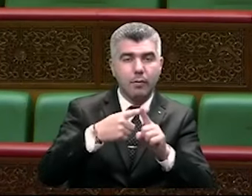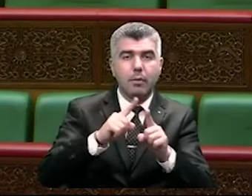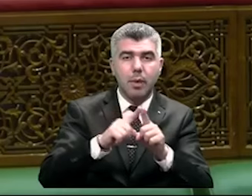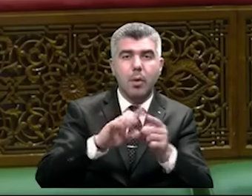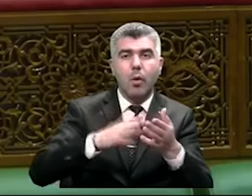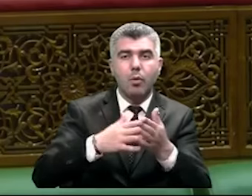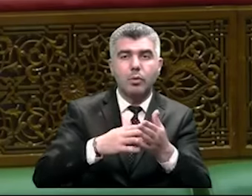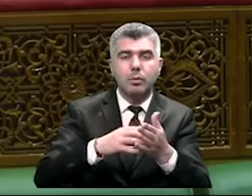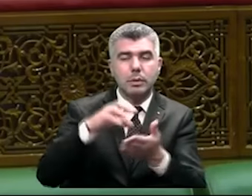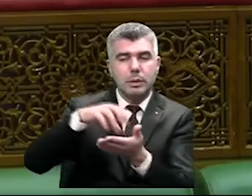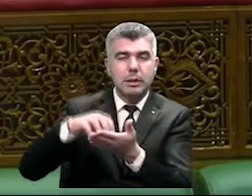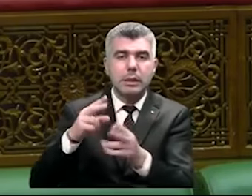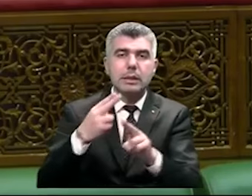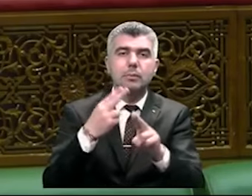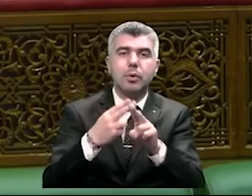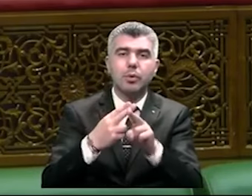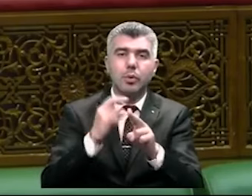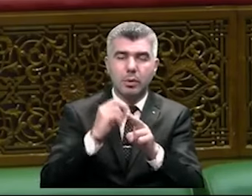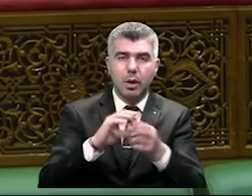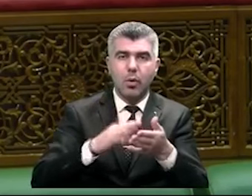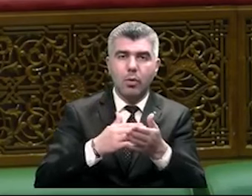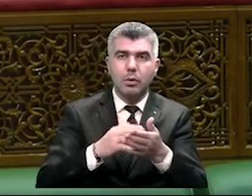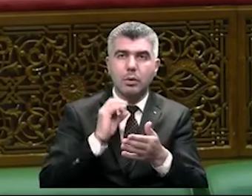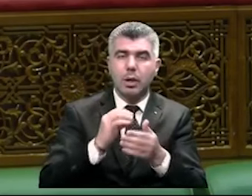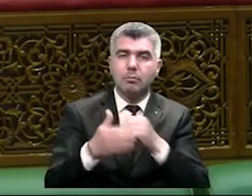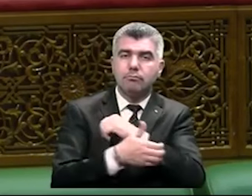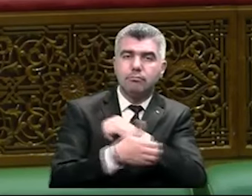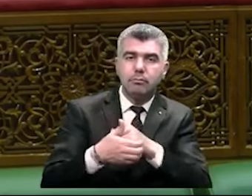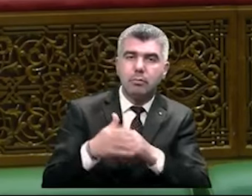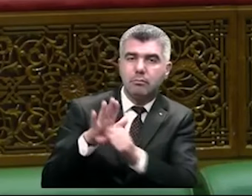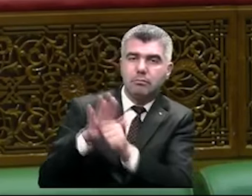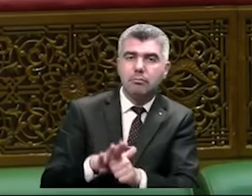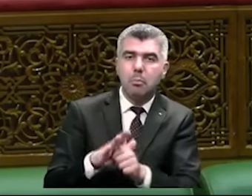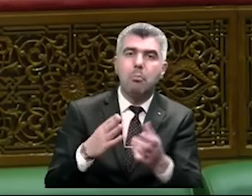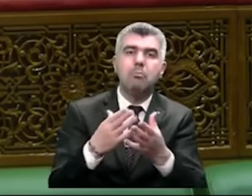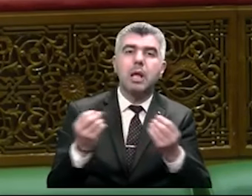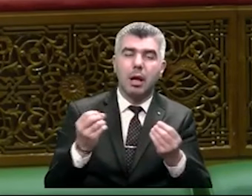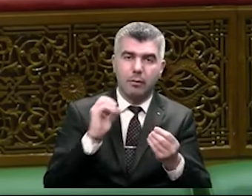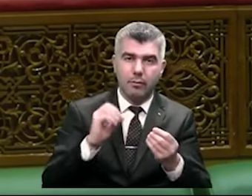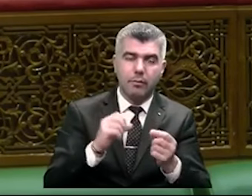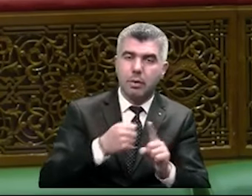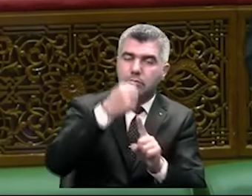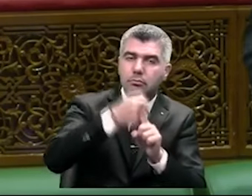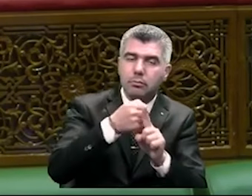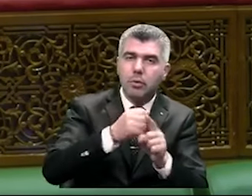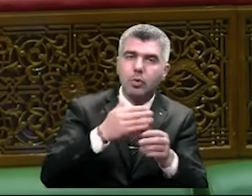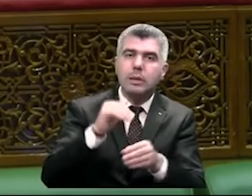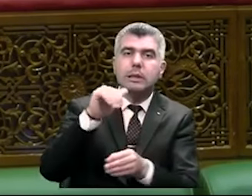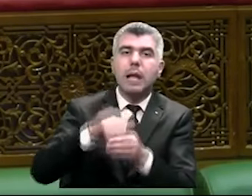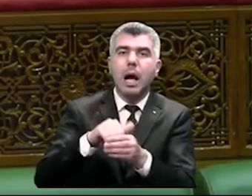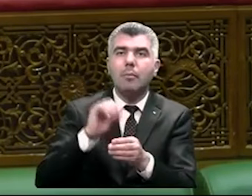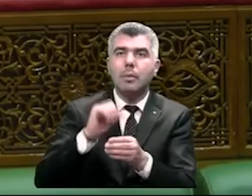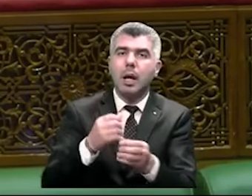سيدي يحي وسعد واغبى خير عنوان للتهميش التي تعيشه المنطقه رغم المجهودات التي يبد ل المنتخبون